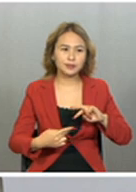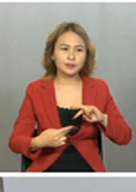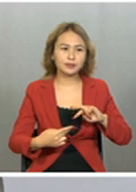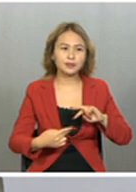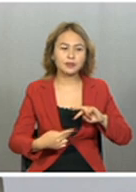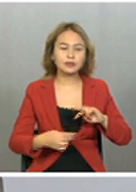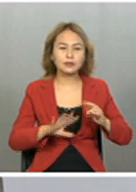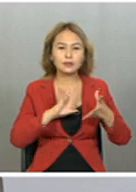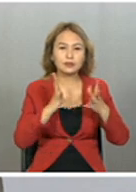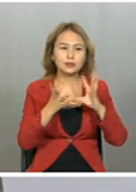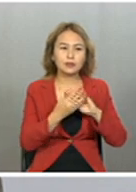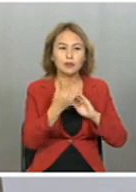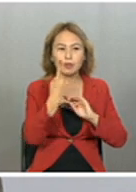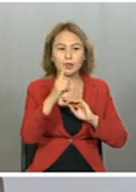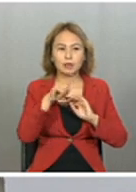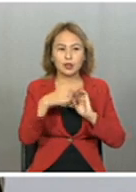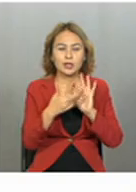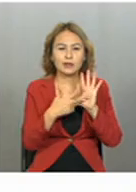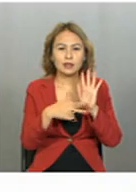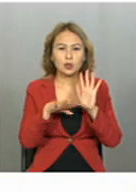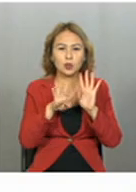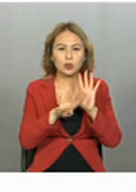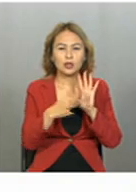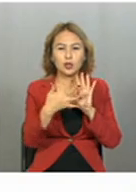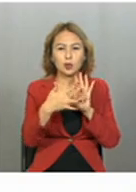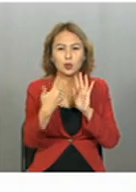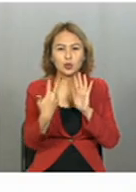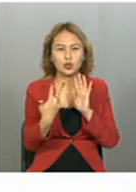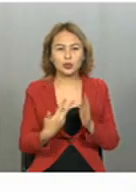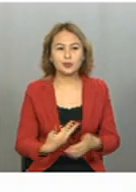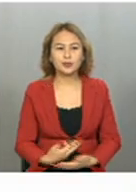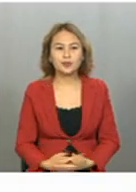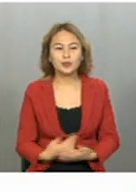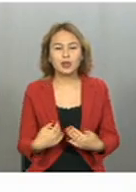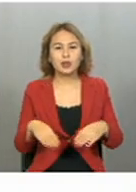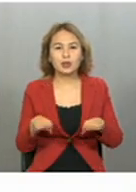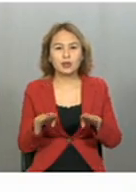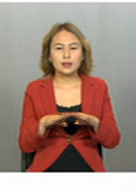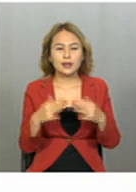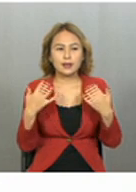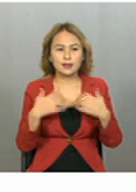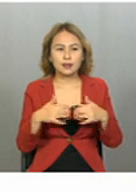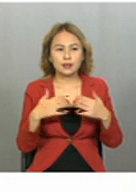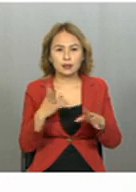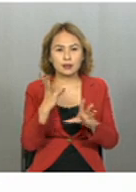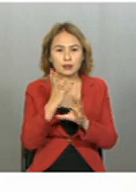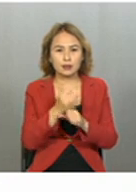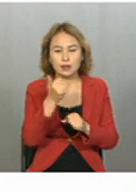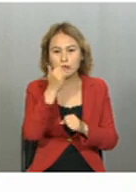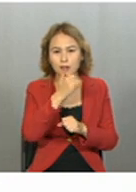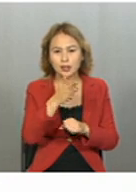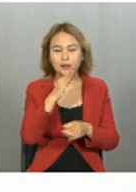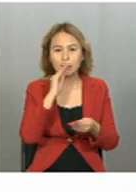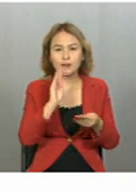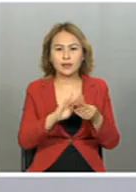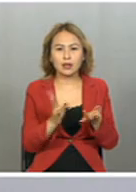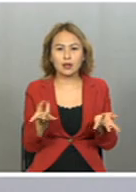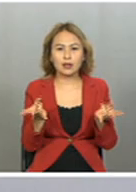Сонда 1/84-тен 53. Бұл жерде сандарымыз қысқармайды, осы күйінде